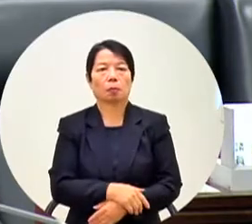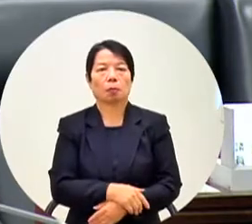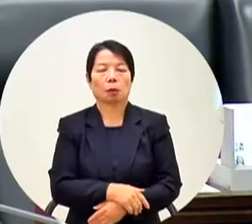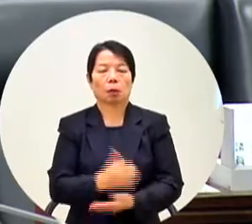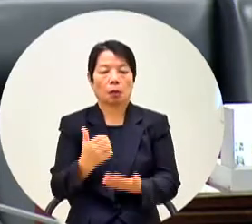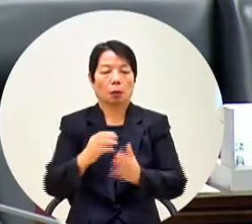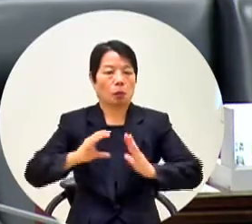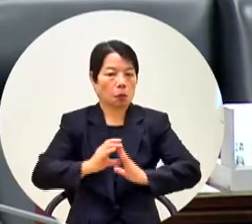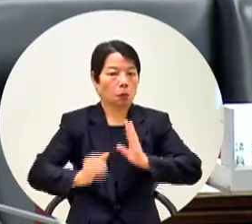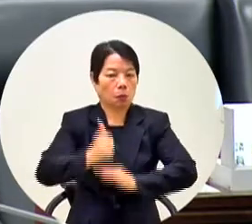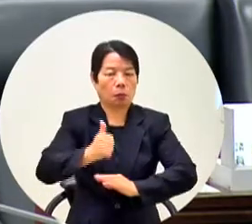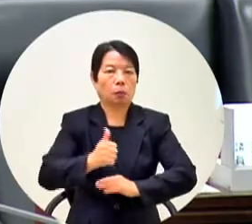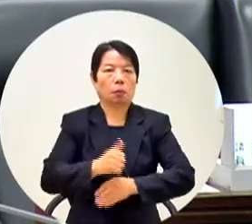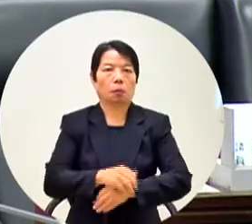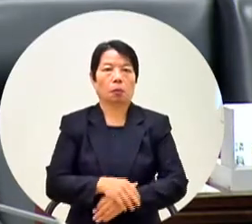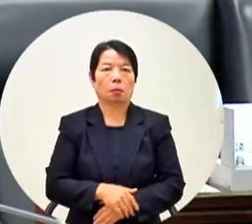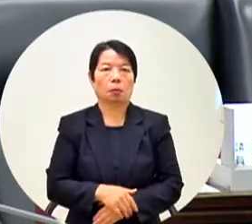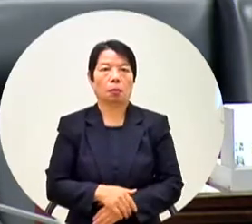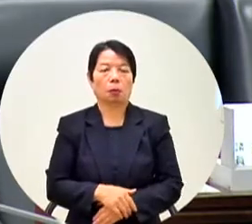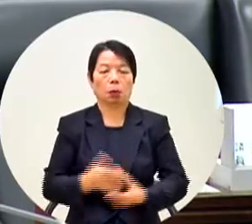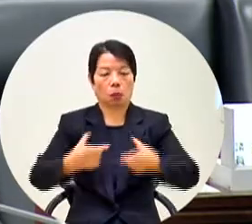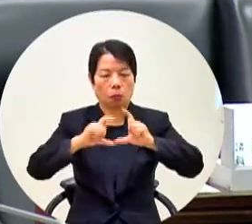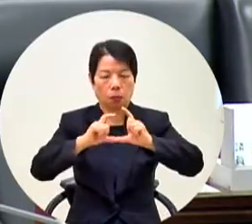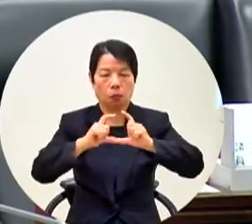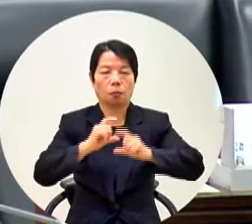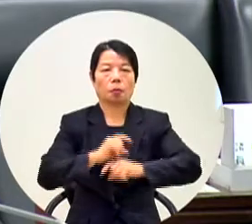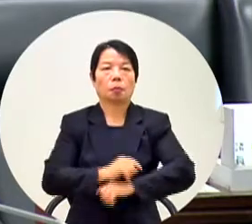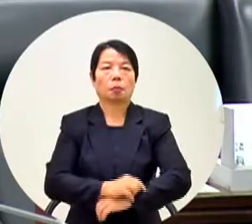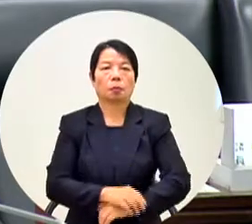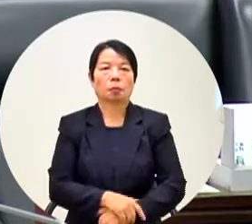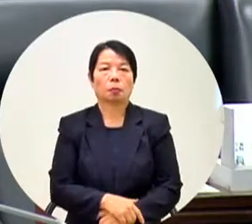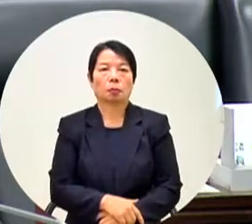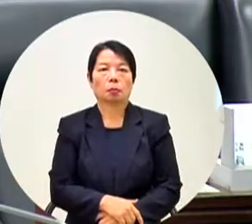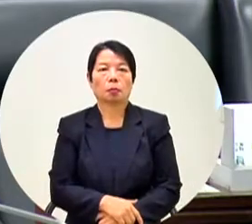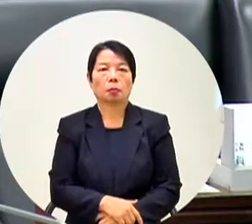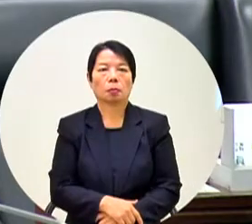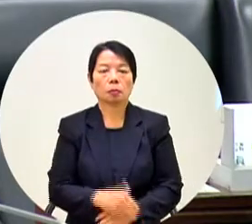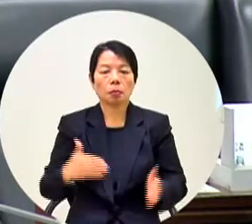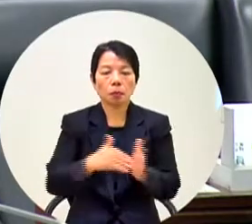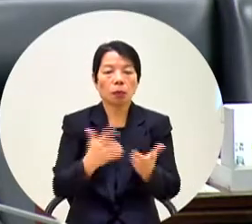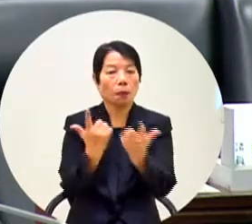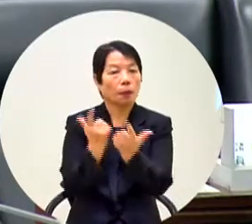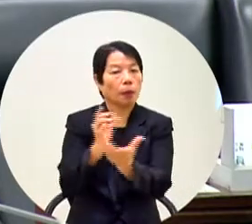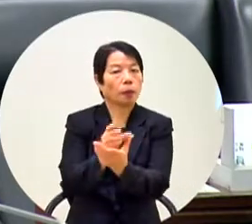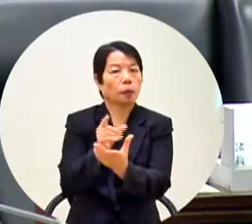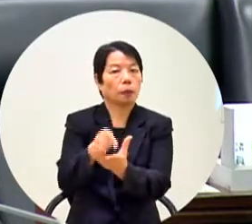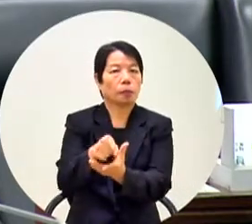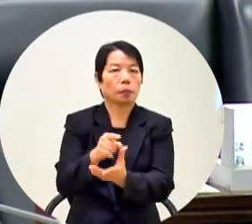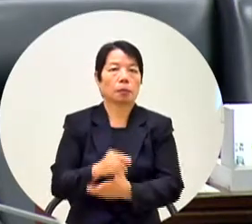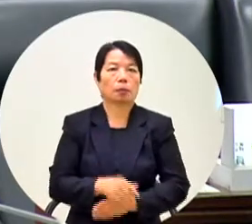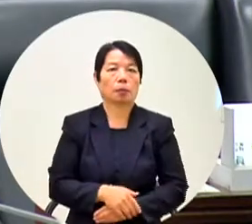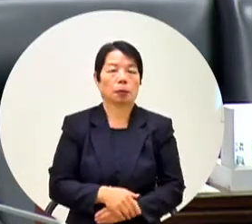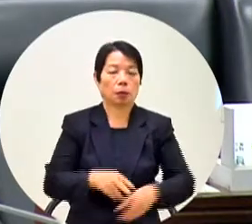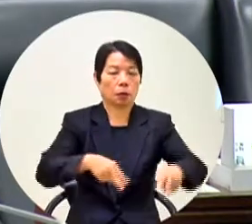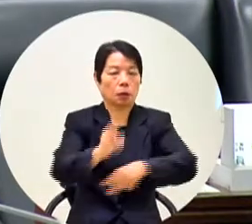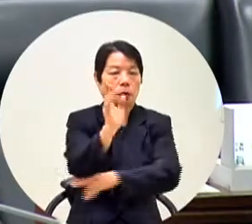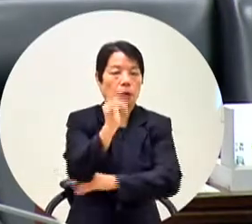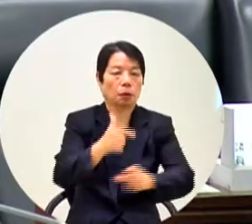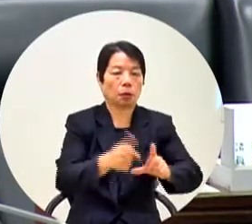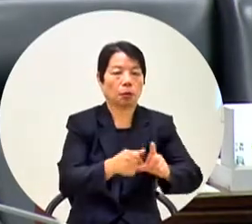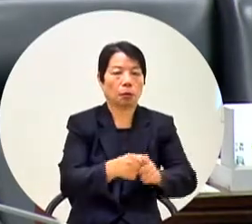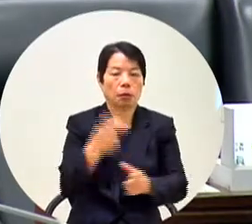长啊、哦、来回答一下。目前咱北部行政区管十八